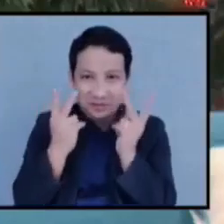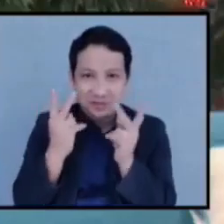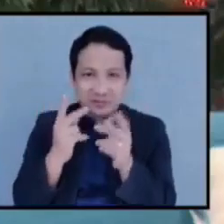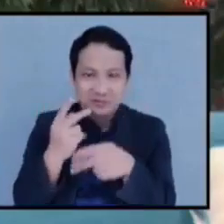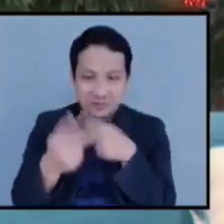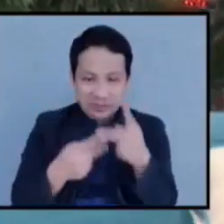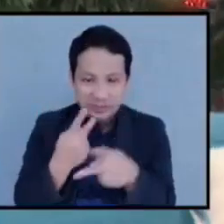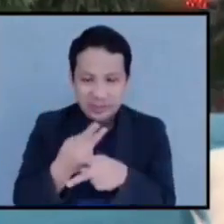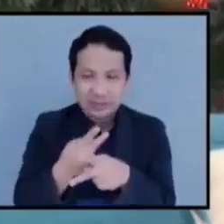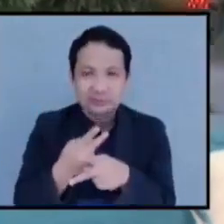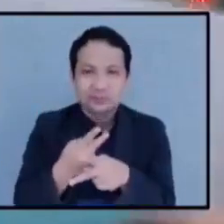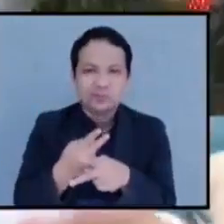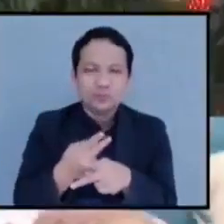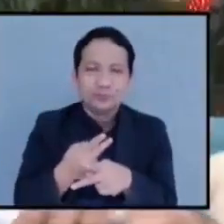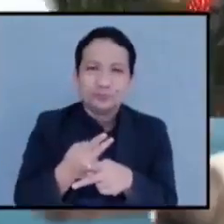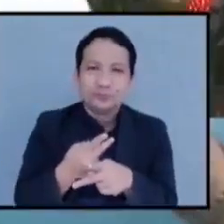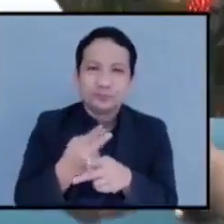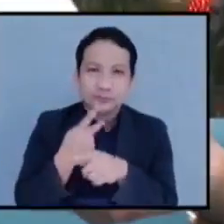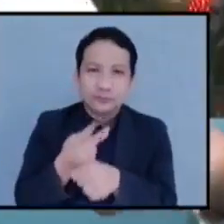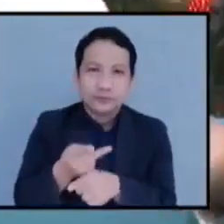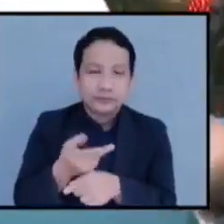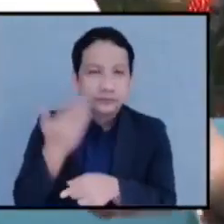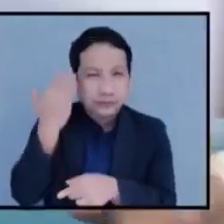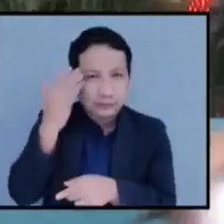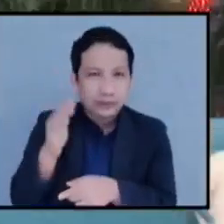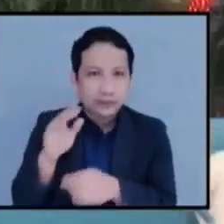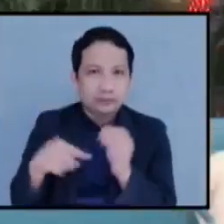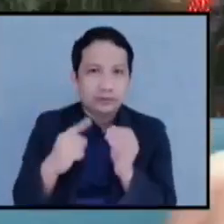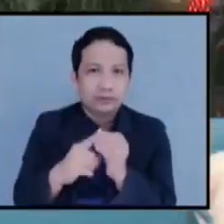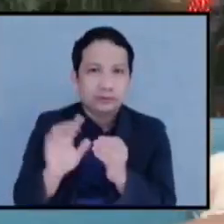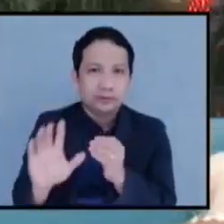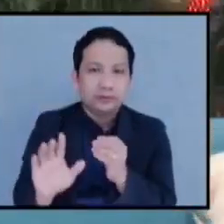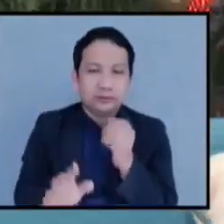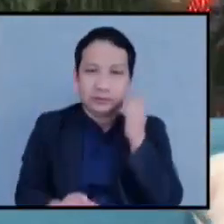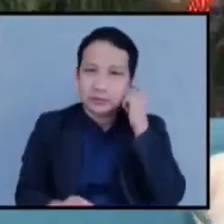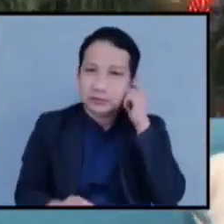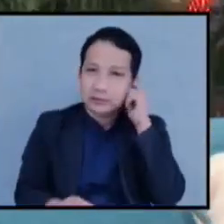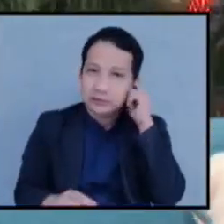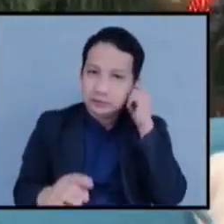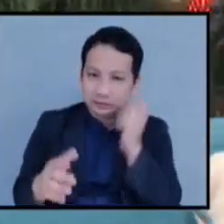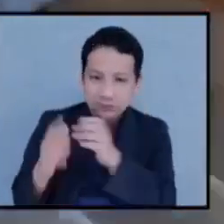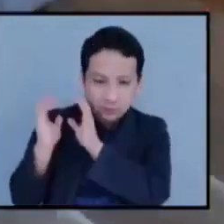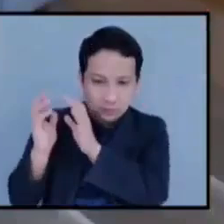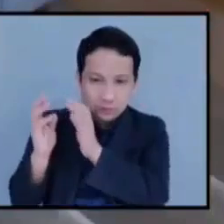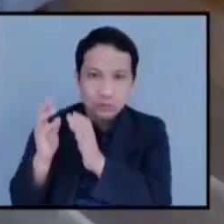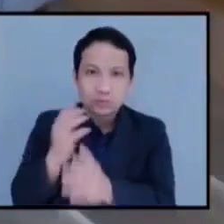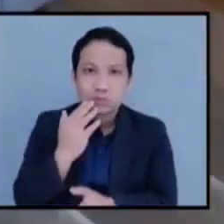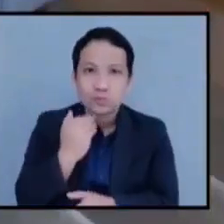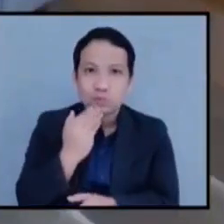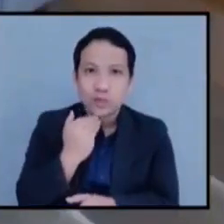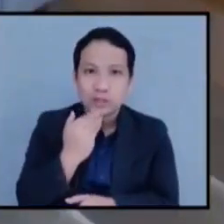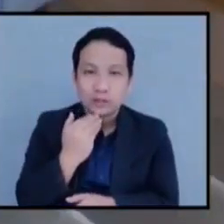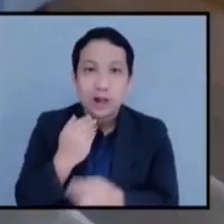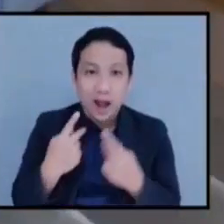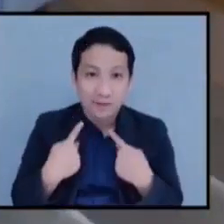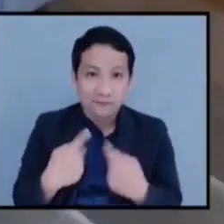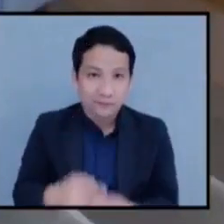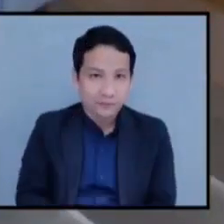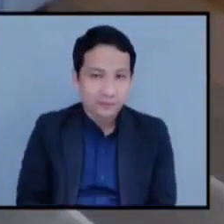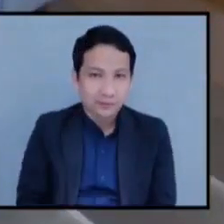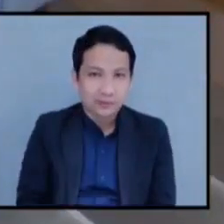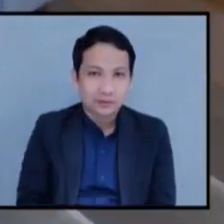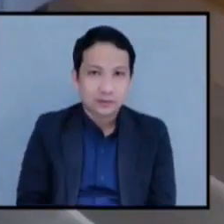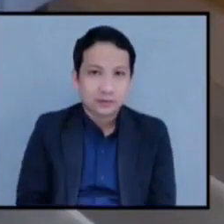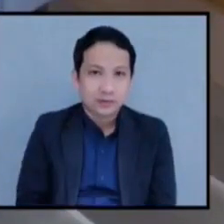hindi familiar sa mga Pilipino, no? Tapos nagkakape ka everyday. Dapat yung cocoa sugar na yung gamitin mo. Hindi lang yan, may coconut flour din